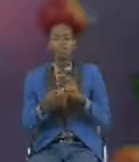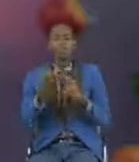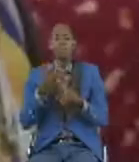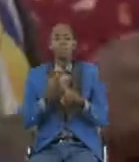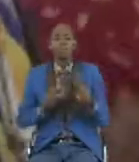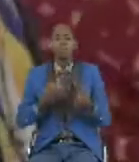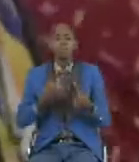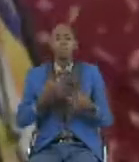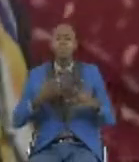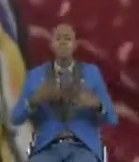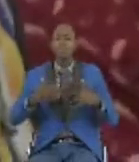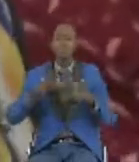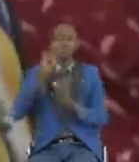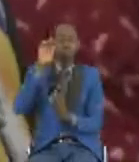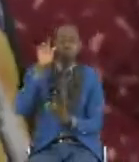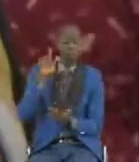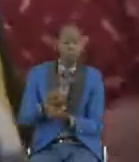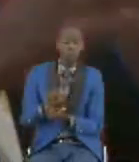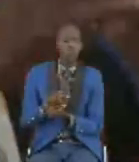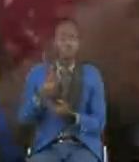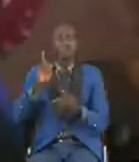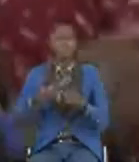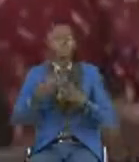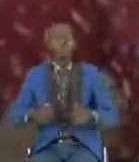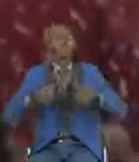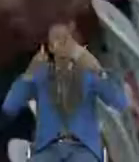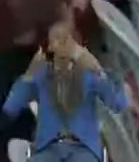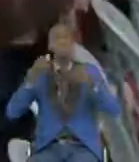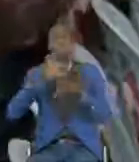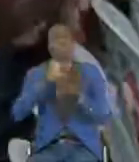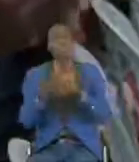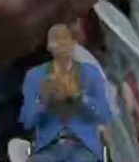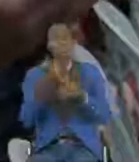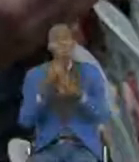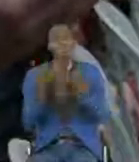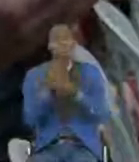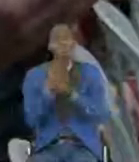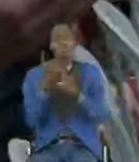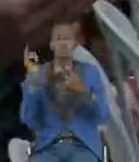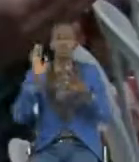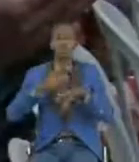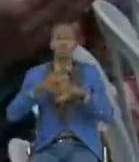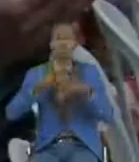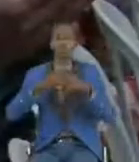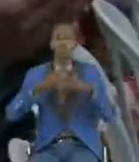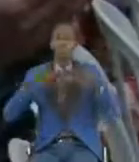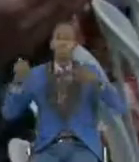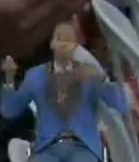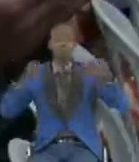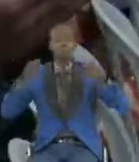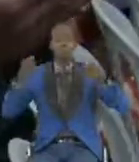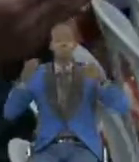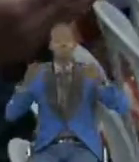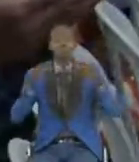de la faiblesse à la promotion. De la délivrance à la domination. Je prie, Seigneur, aujourd'hui,